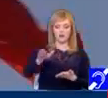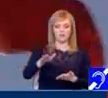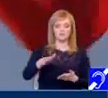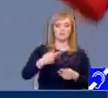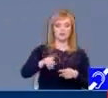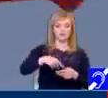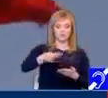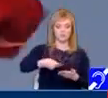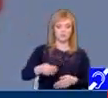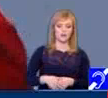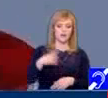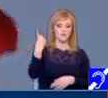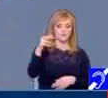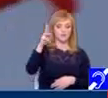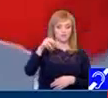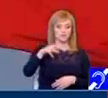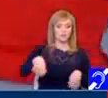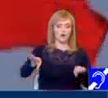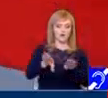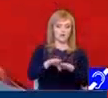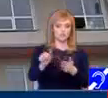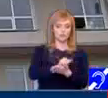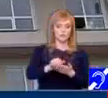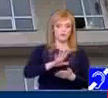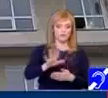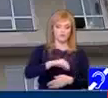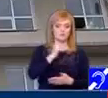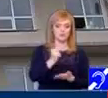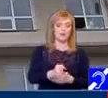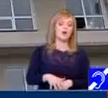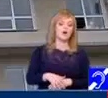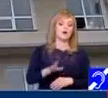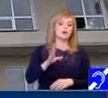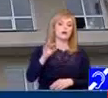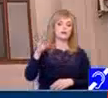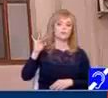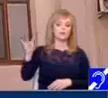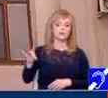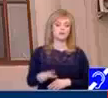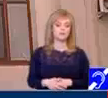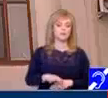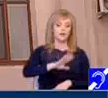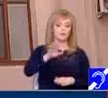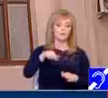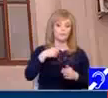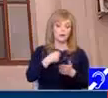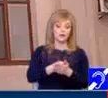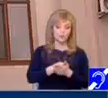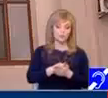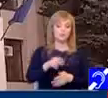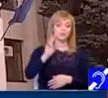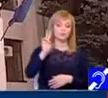din suflet. Pe 1 decembrie, o declarație similară va fi adoptată și de satul Capaclia Cantemir. Până atunci însă, primarii sunt convinși